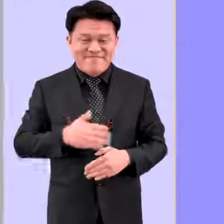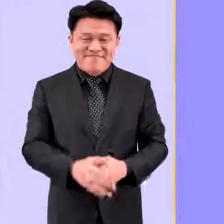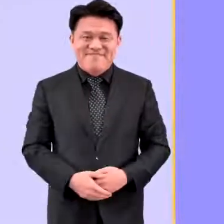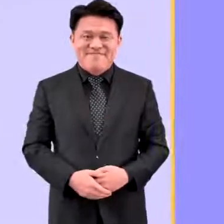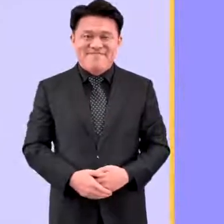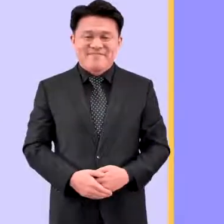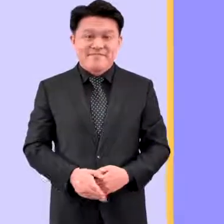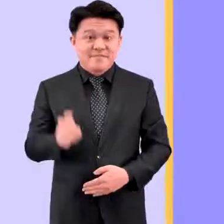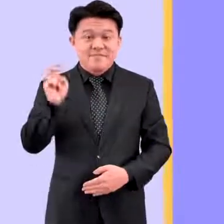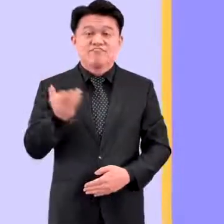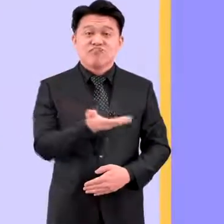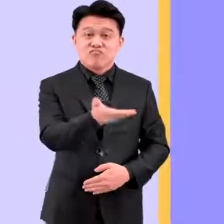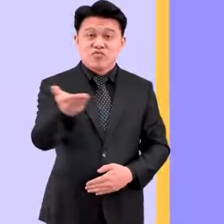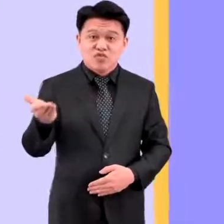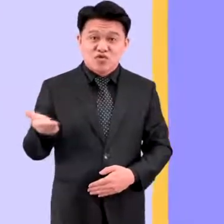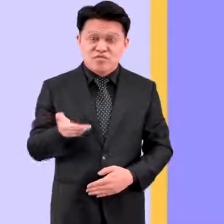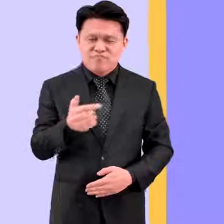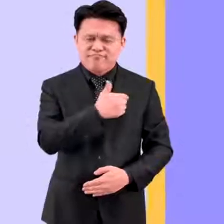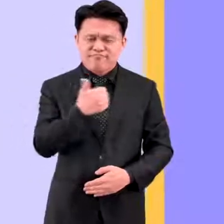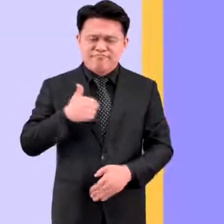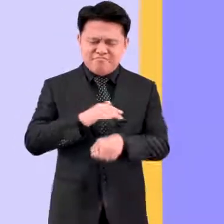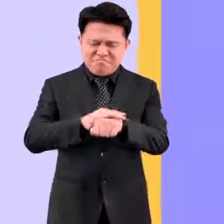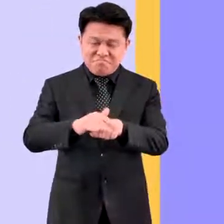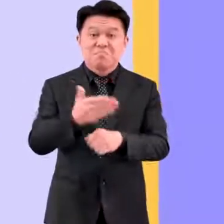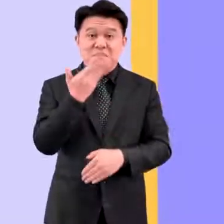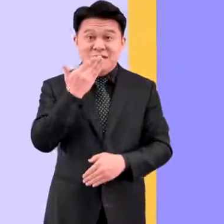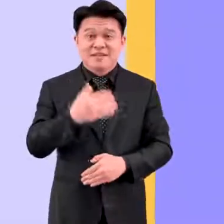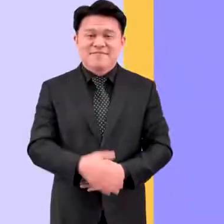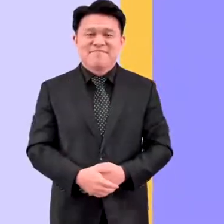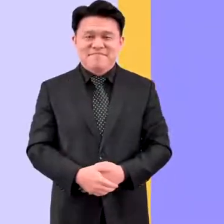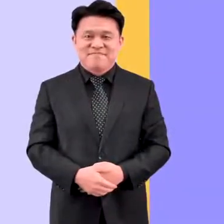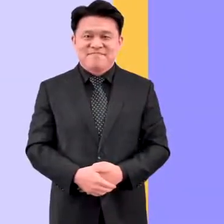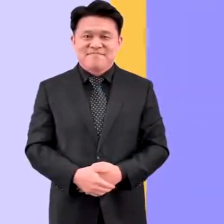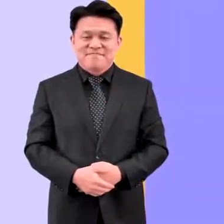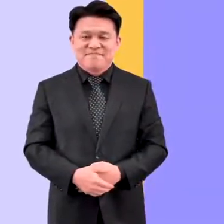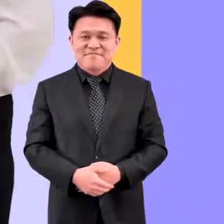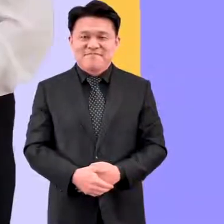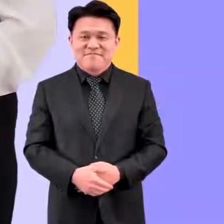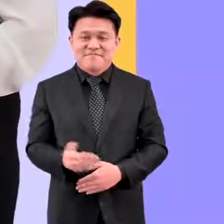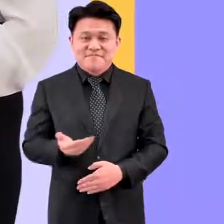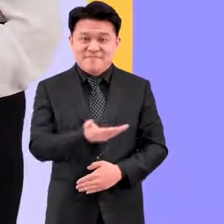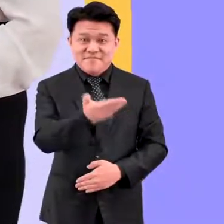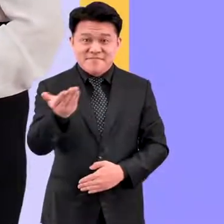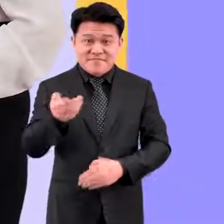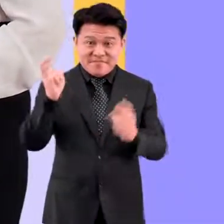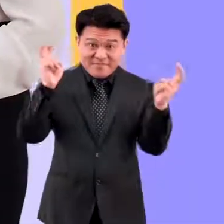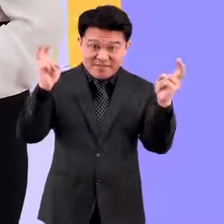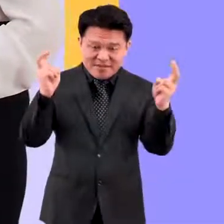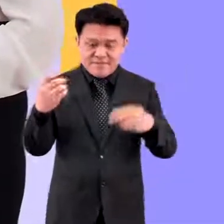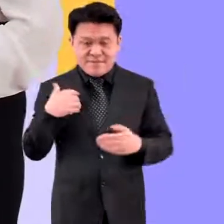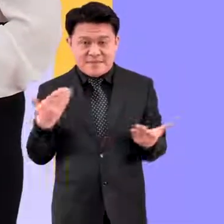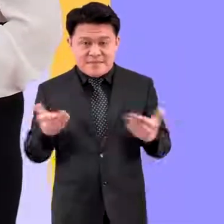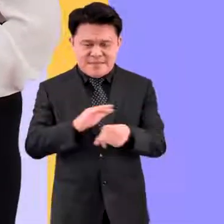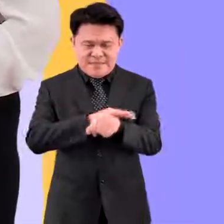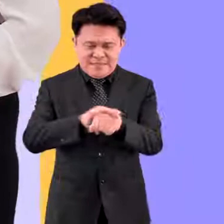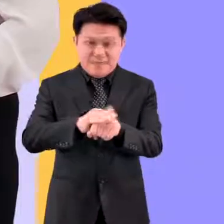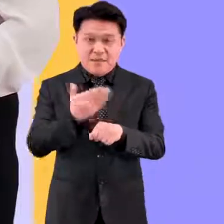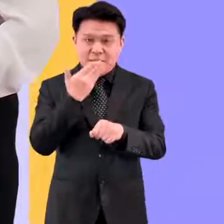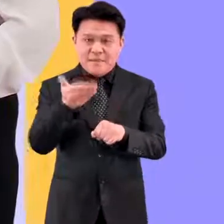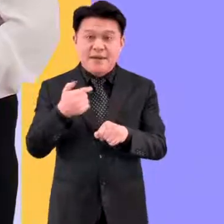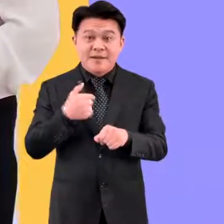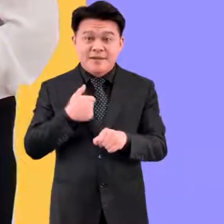있답니다. 아마 여러분들이라면 잘 해내실 수 있을 거라 믿습니다. 여러분의 직장에서 맡은 업무를